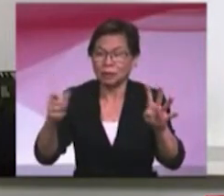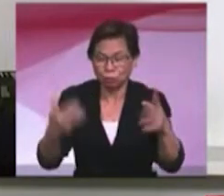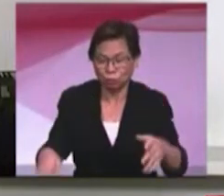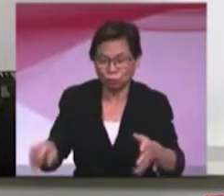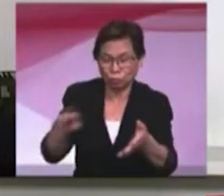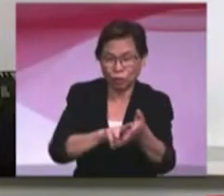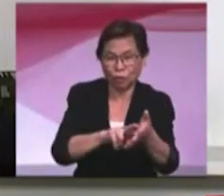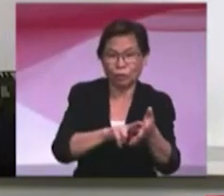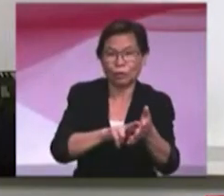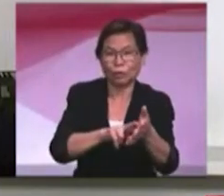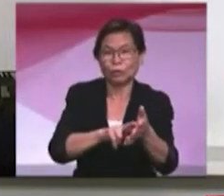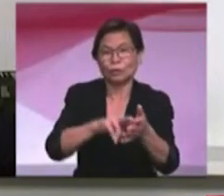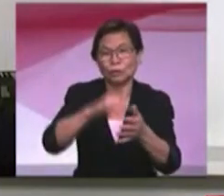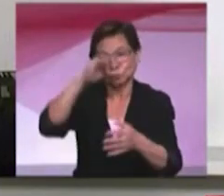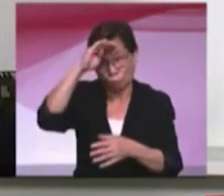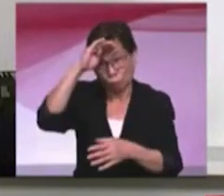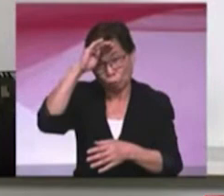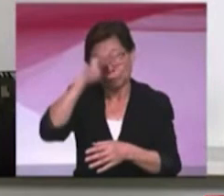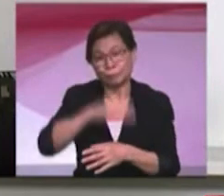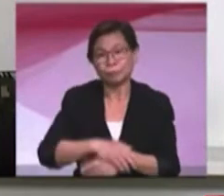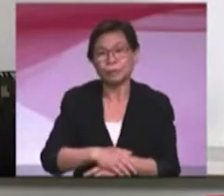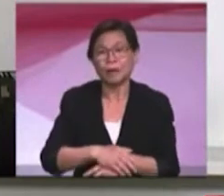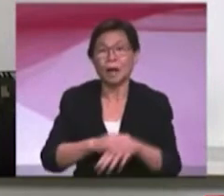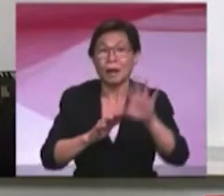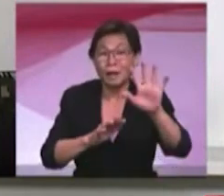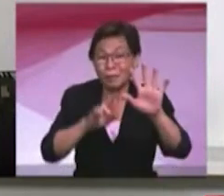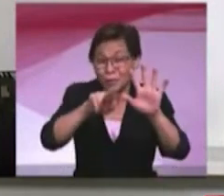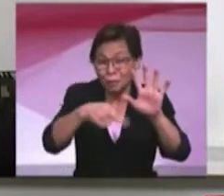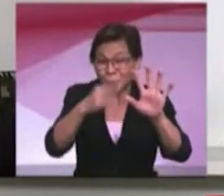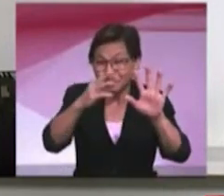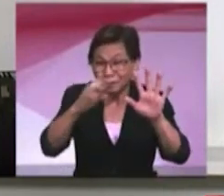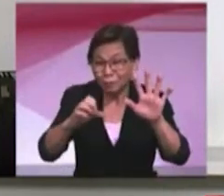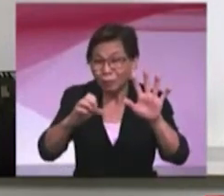14,539 kes telah direkodkan di negeri ini dengan